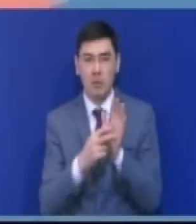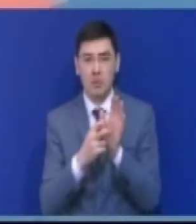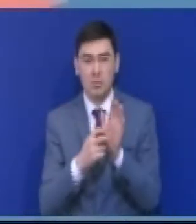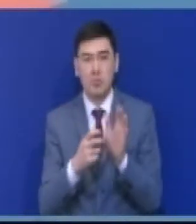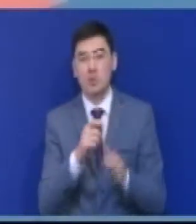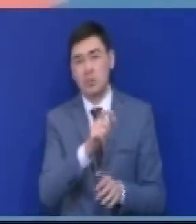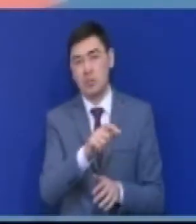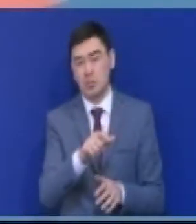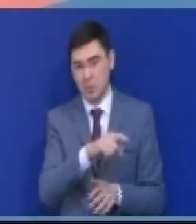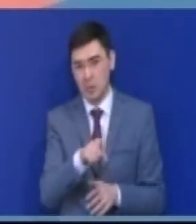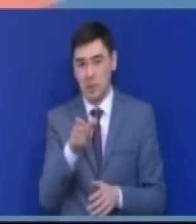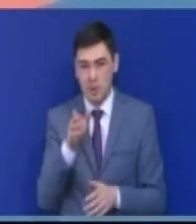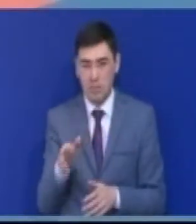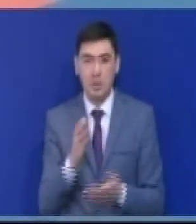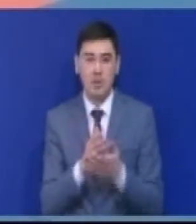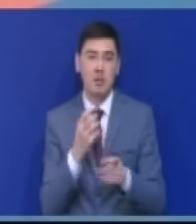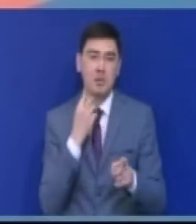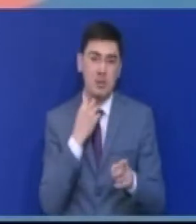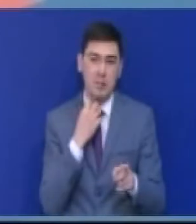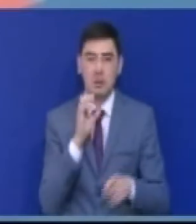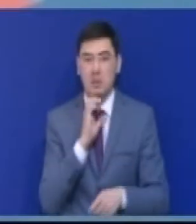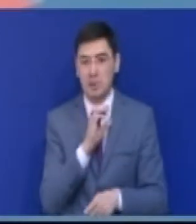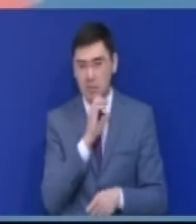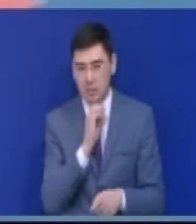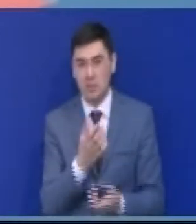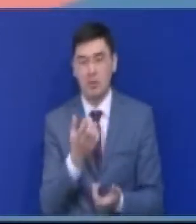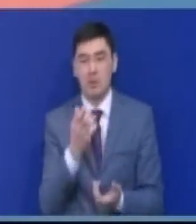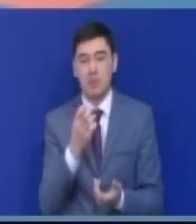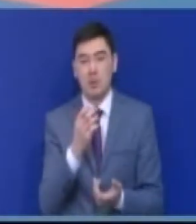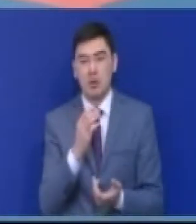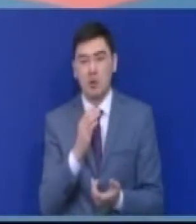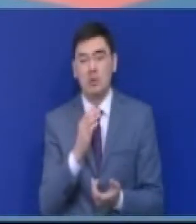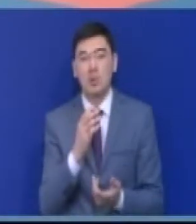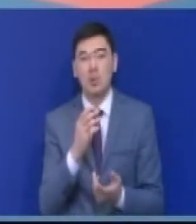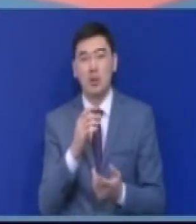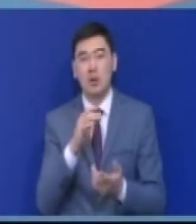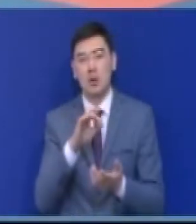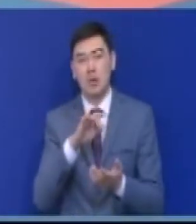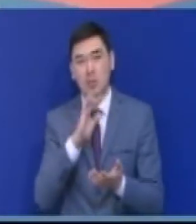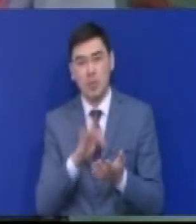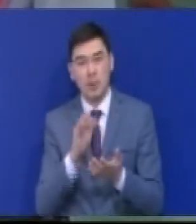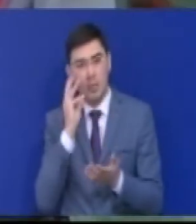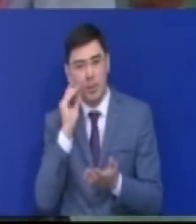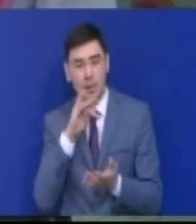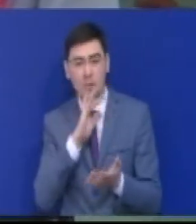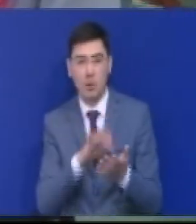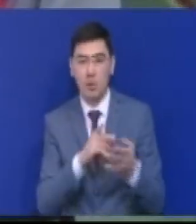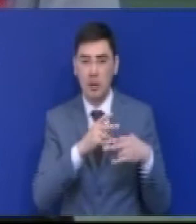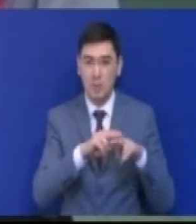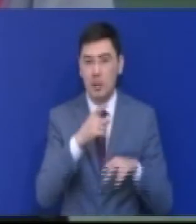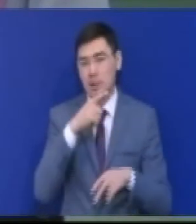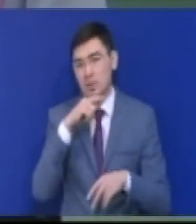спортсменов. Среди них представители из Кызылординской, Восточно- и Северно-Казахстанских областей, и из городов Астана, Алматы, а также из